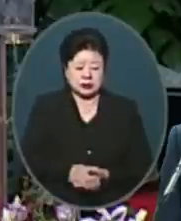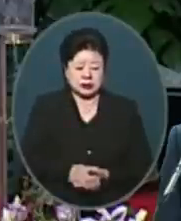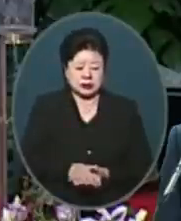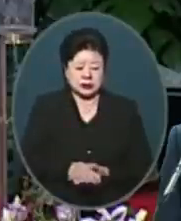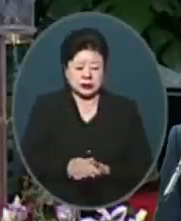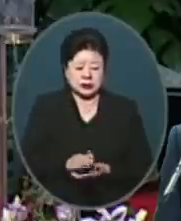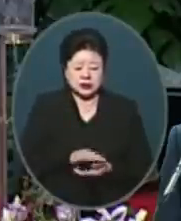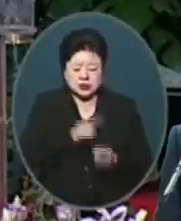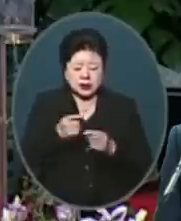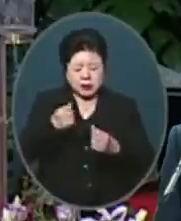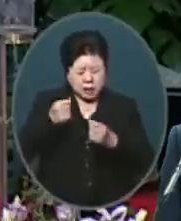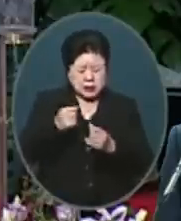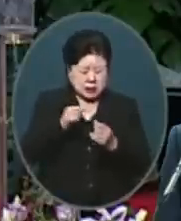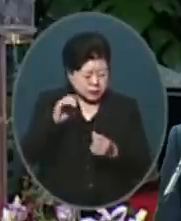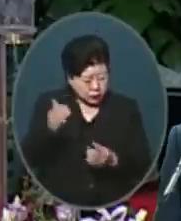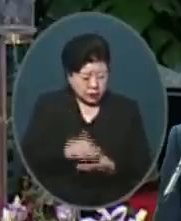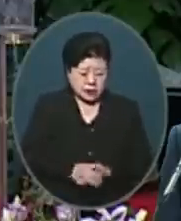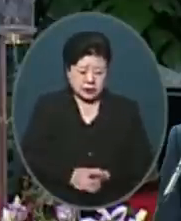치료받고 건강한 사람이다.